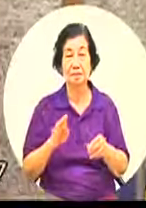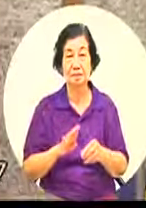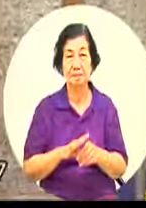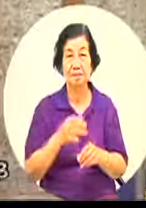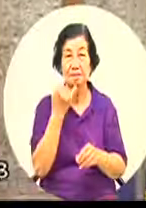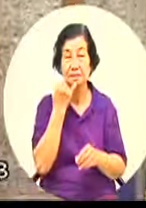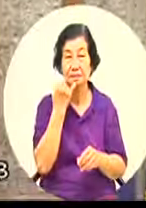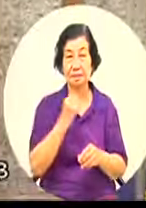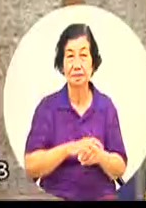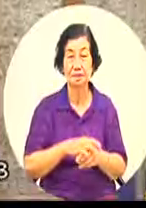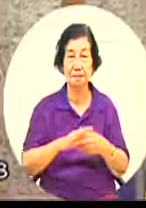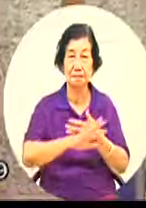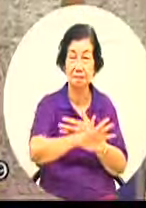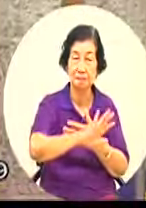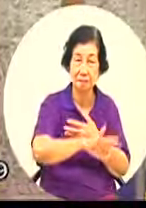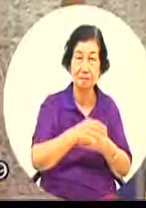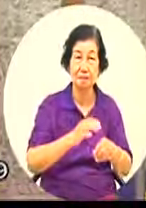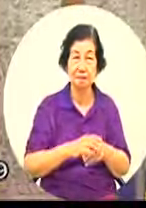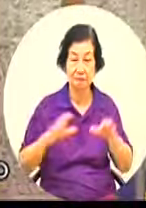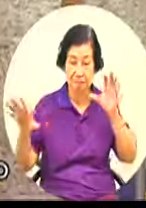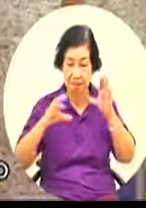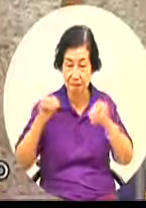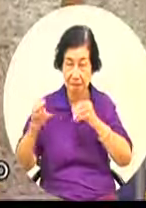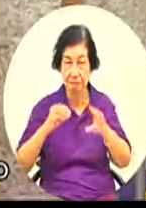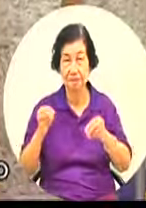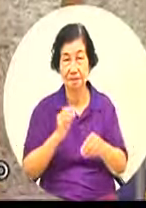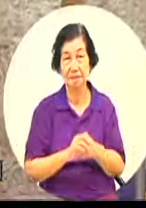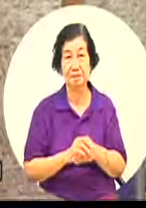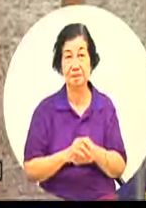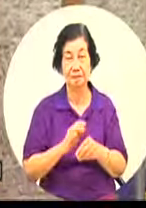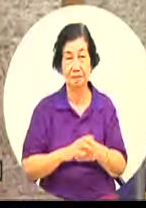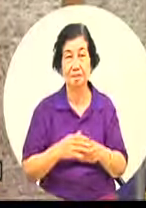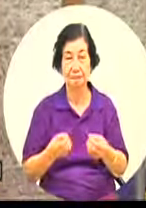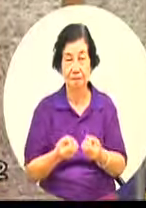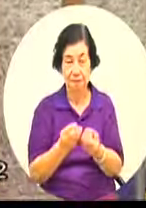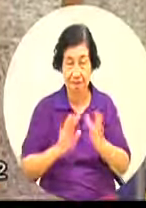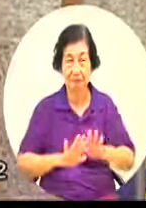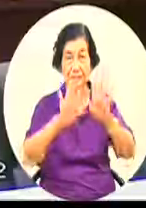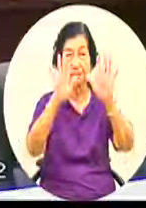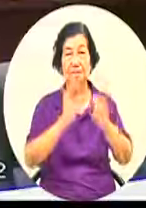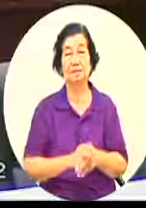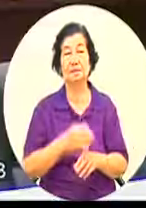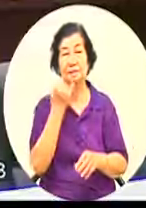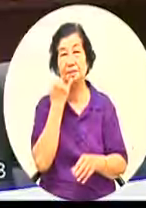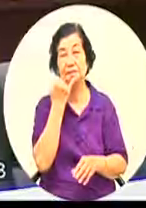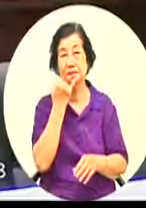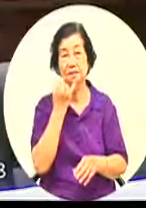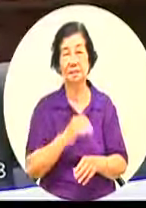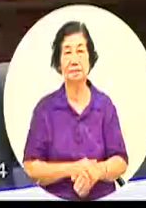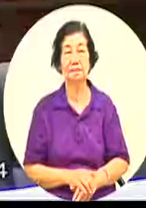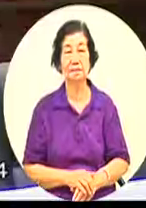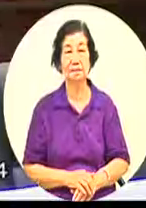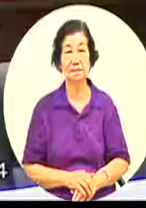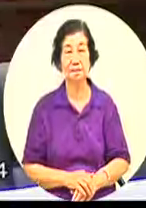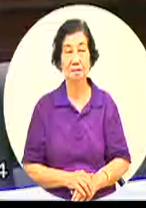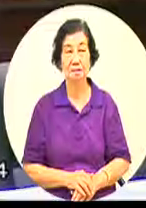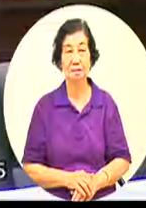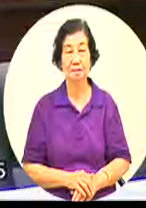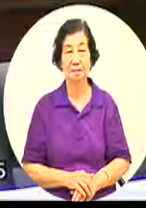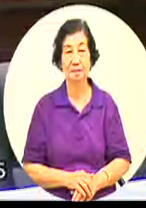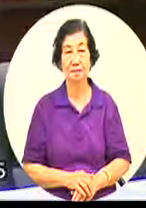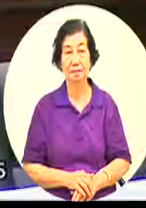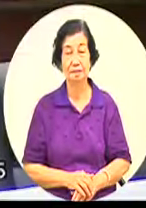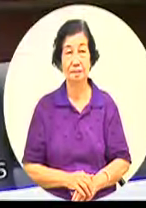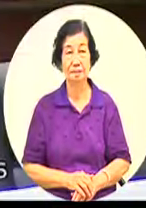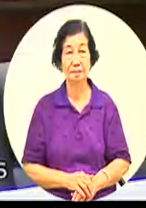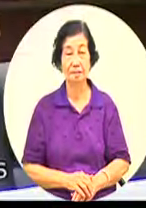见，我会把它收集起来，把它做更好、更精致的课程发展。谢谢。 好，谢谢校长。那其实我想问一下